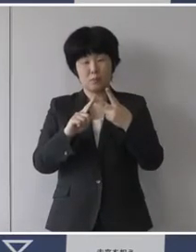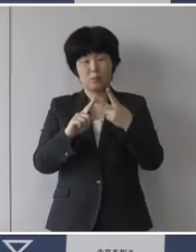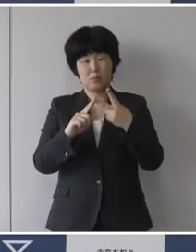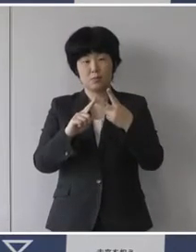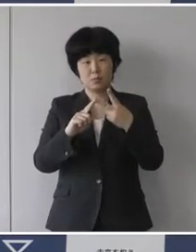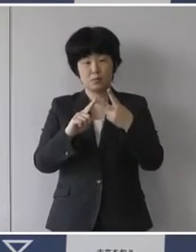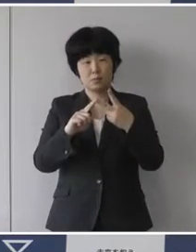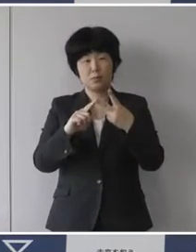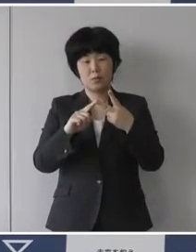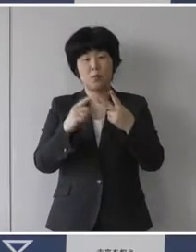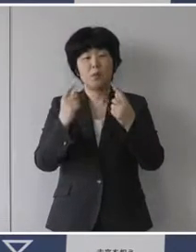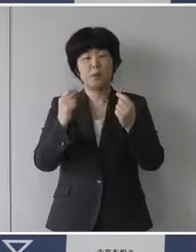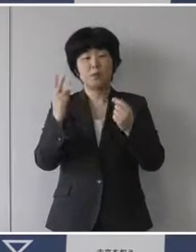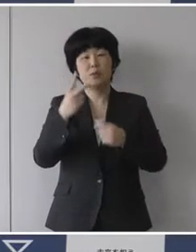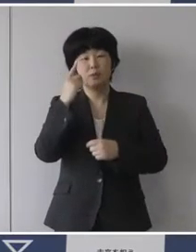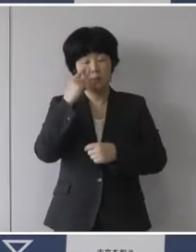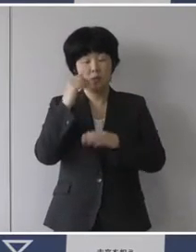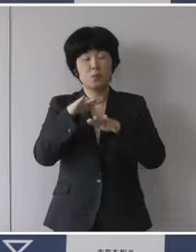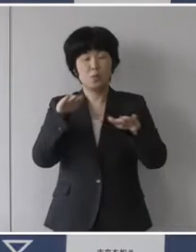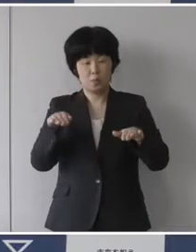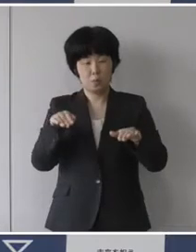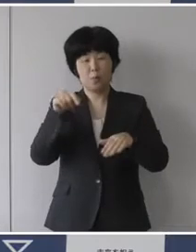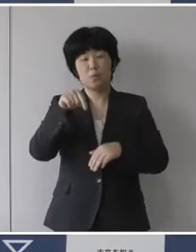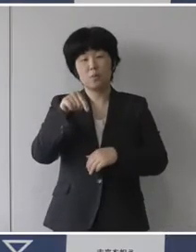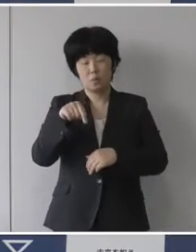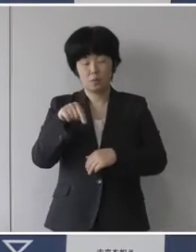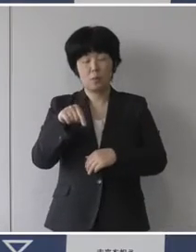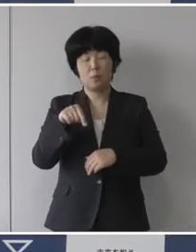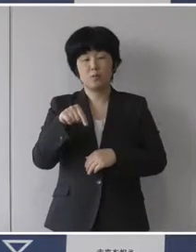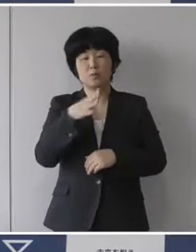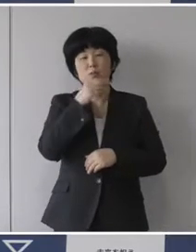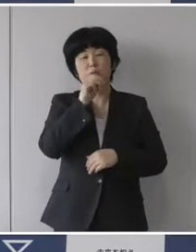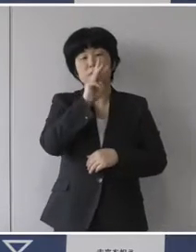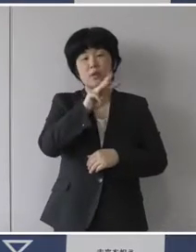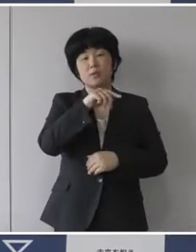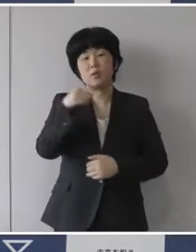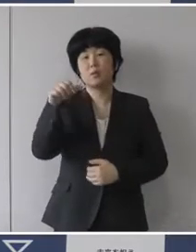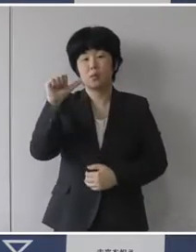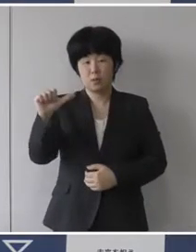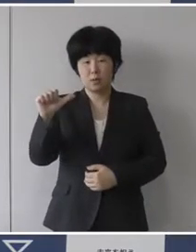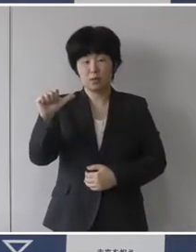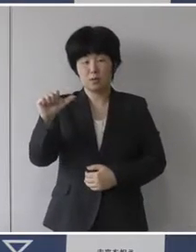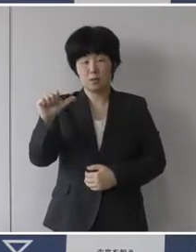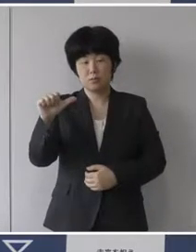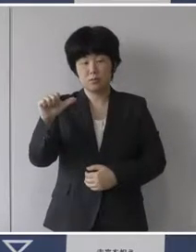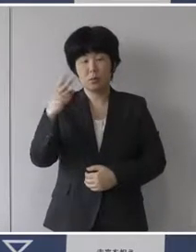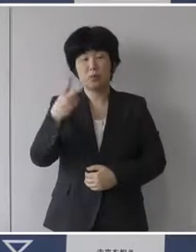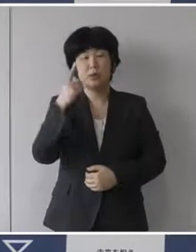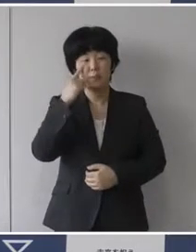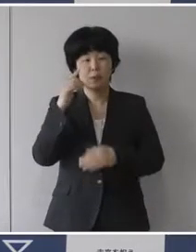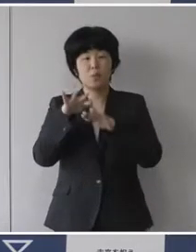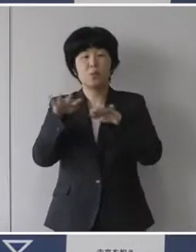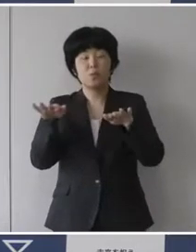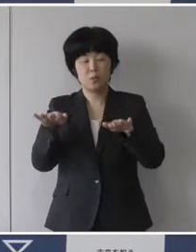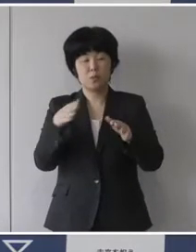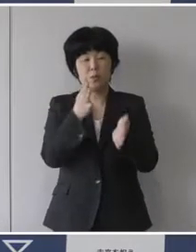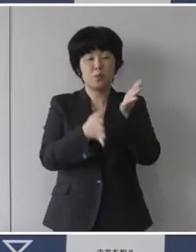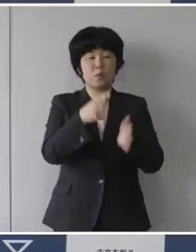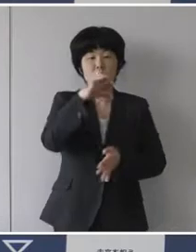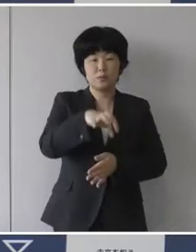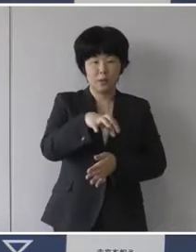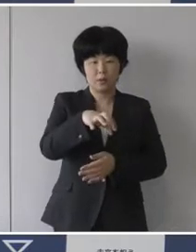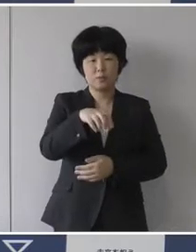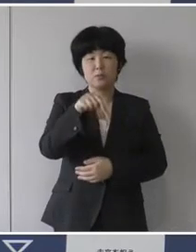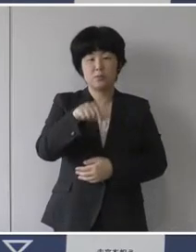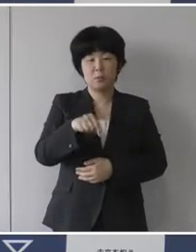これも第2次の、復職費ですね、3歳から5歳の、幼稚園保育園の復職費の、実質的